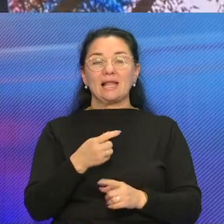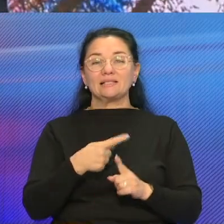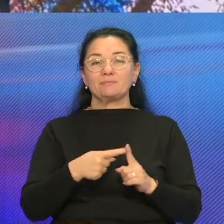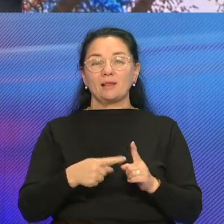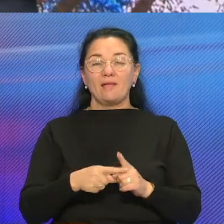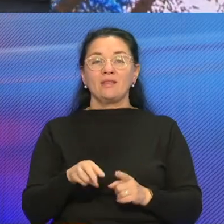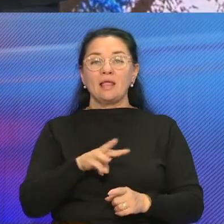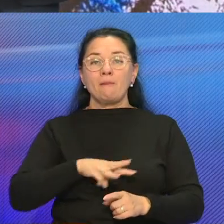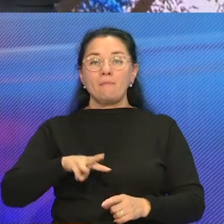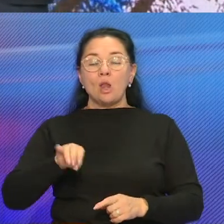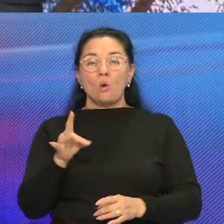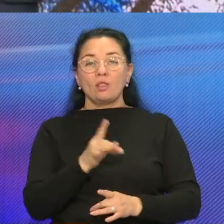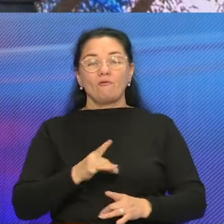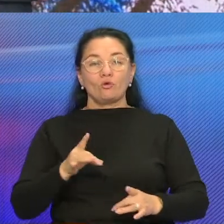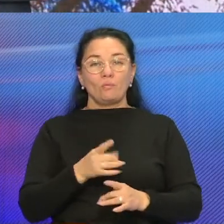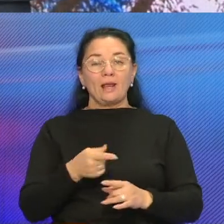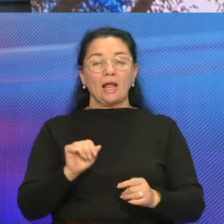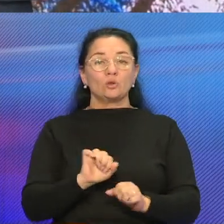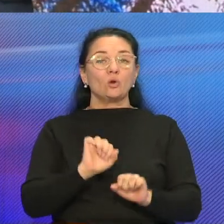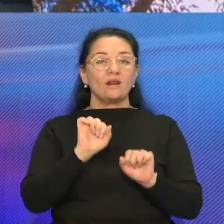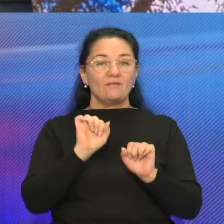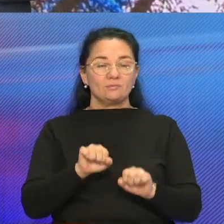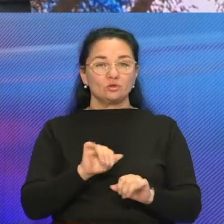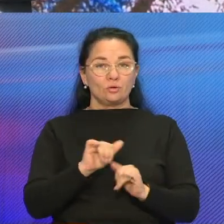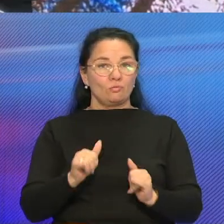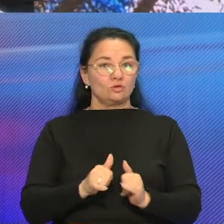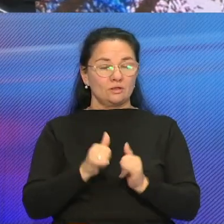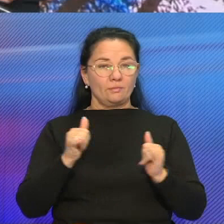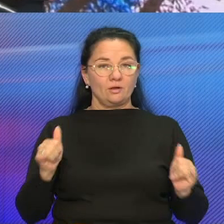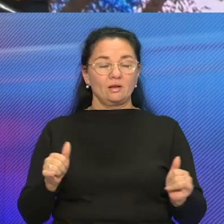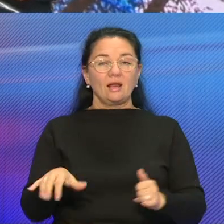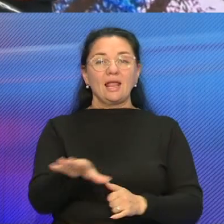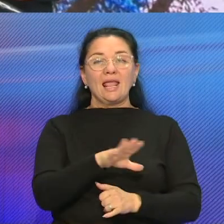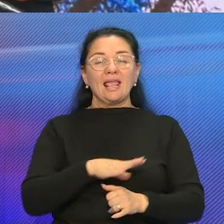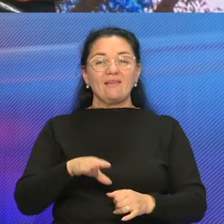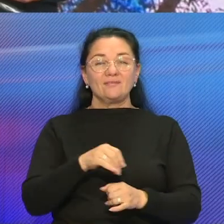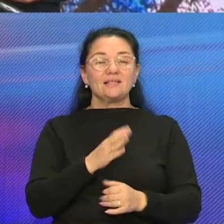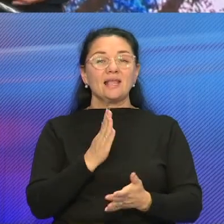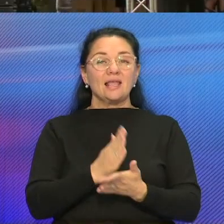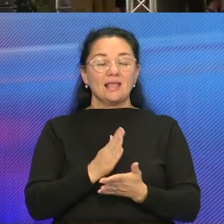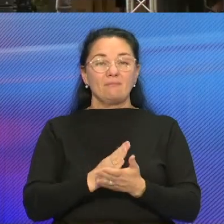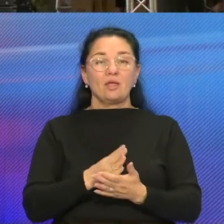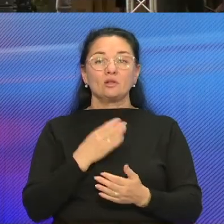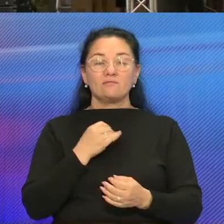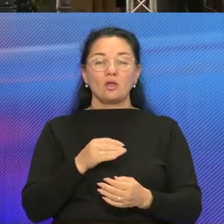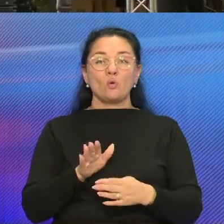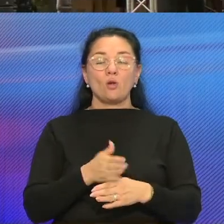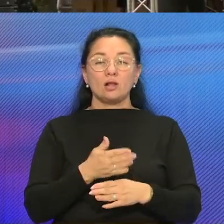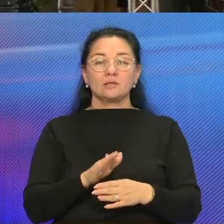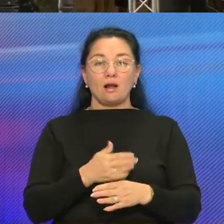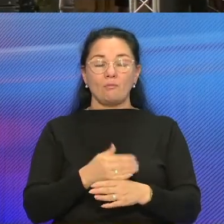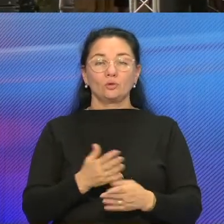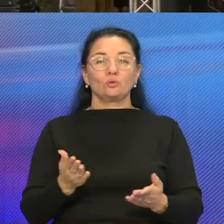рублёв, что дозволило поширить вытворшую макчэмости. Уся 11 лязгасов в области мают властную перепроцовку, что стану уже